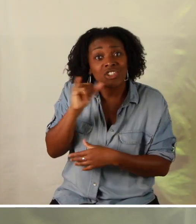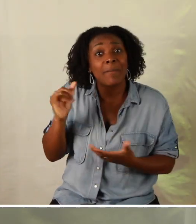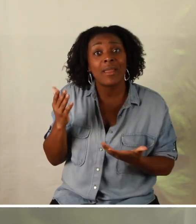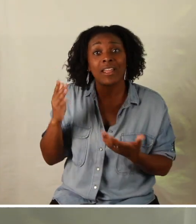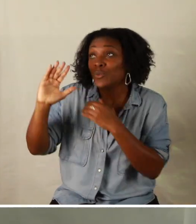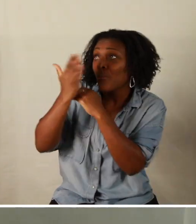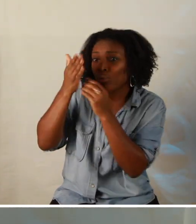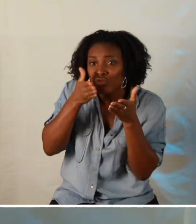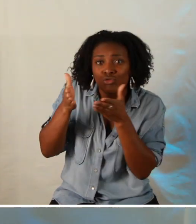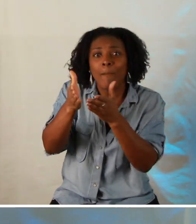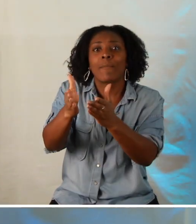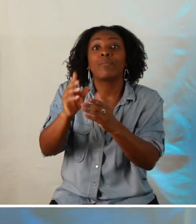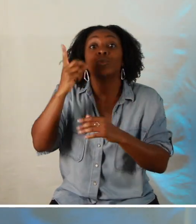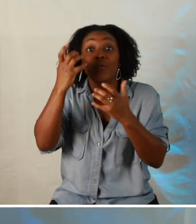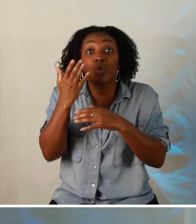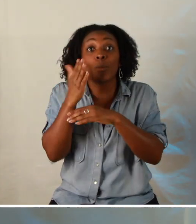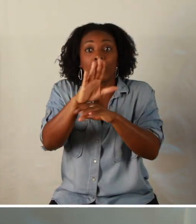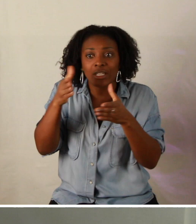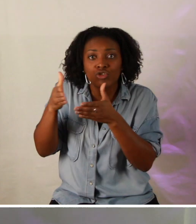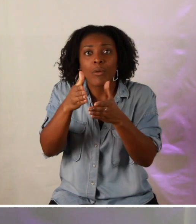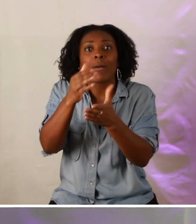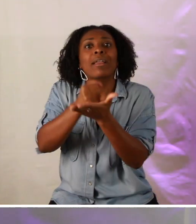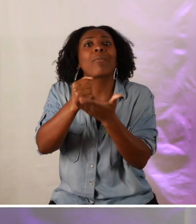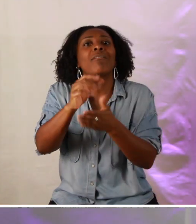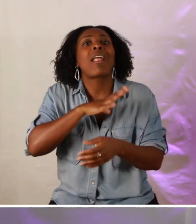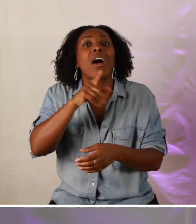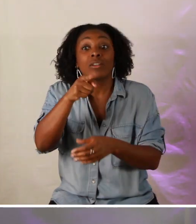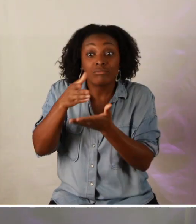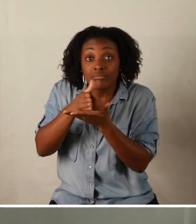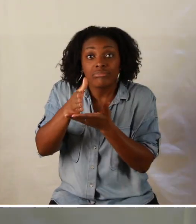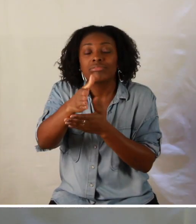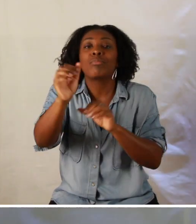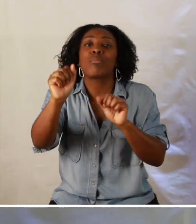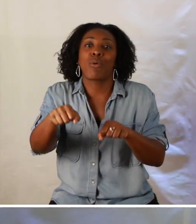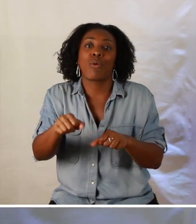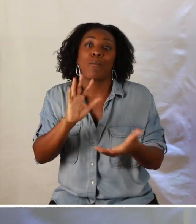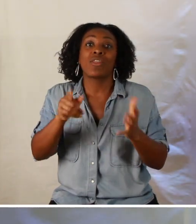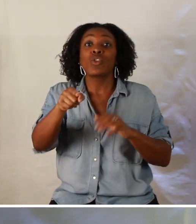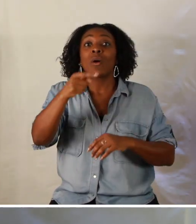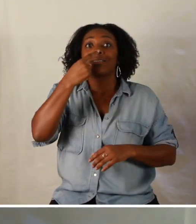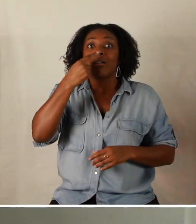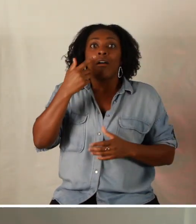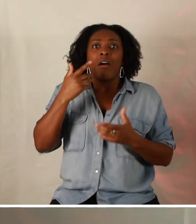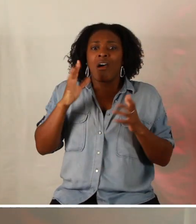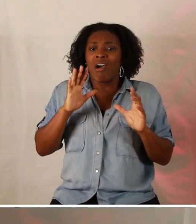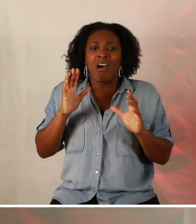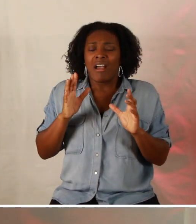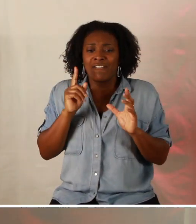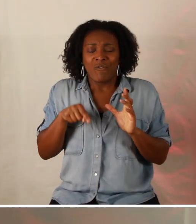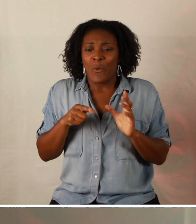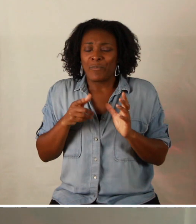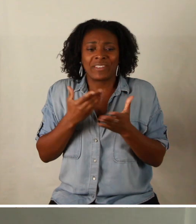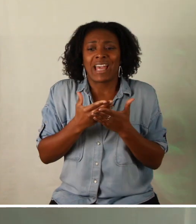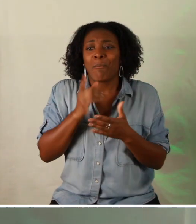direction. Et Dieu veut te montrer qu'il y a une issue aujourd'hui dans ton épreuve. Peut-être que toi, tu t'es fait un film en disant « c'est comme ça doit se faire »